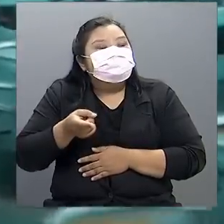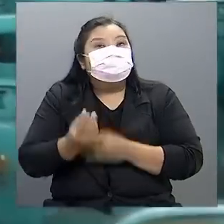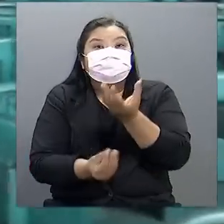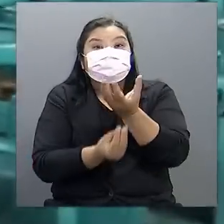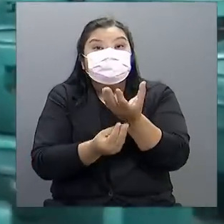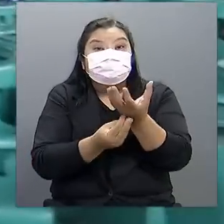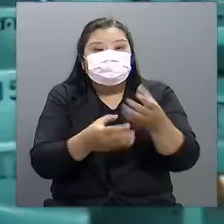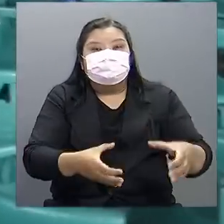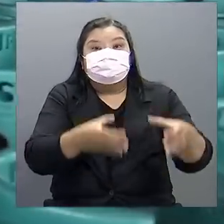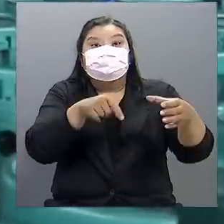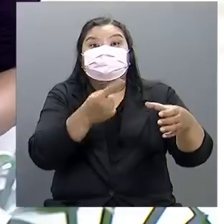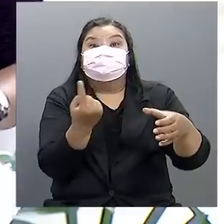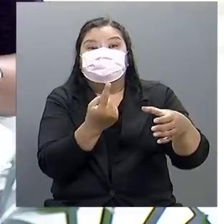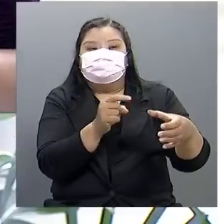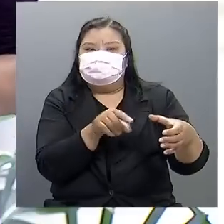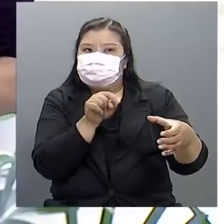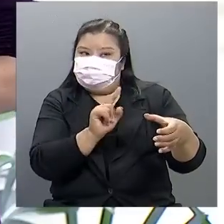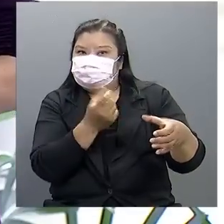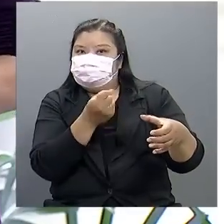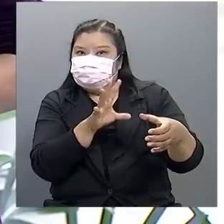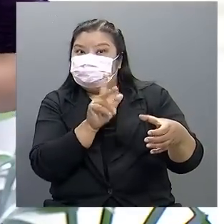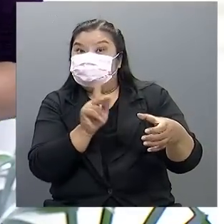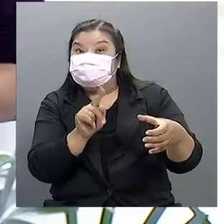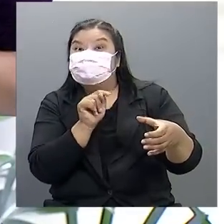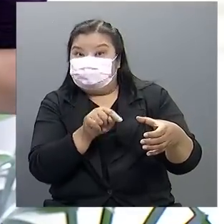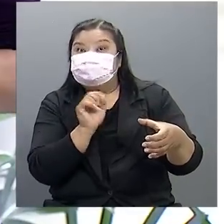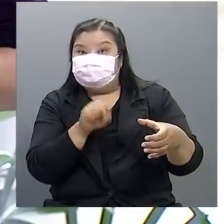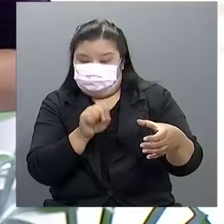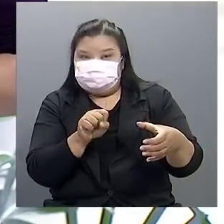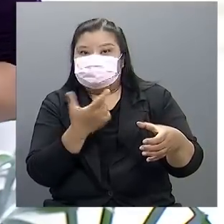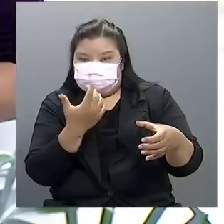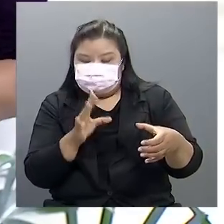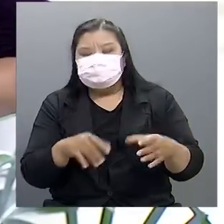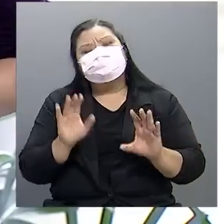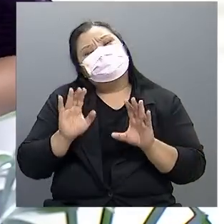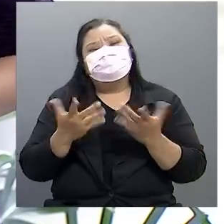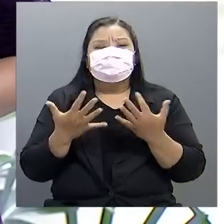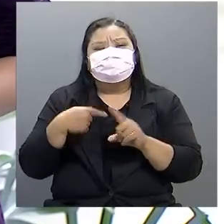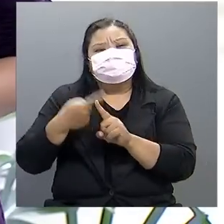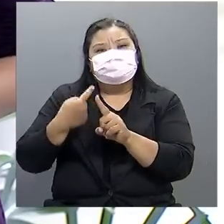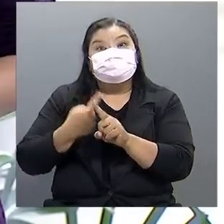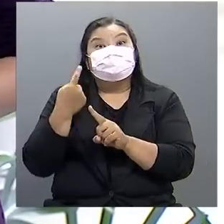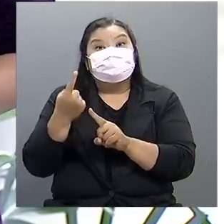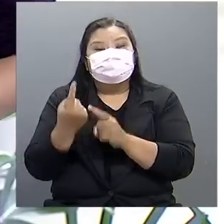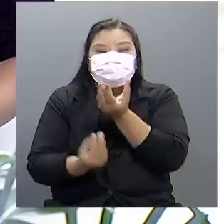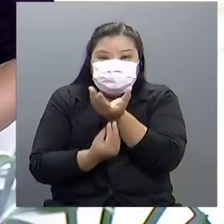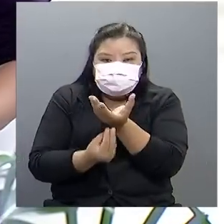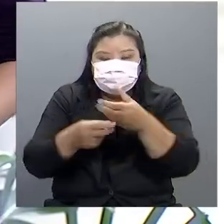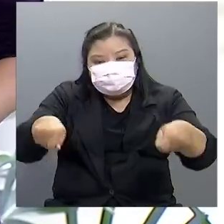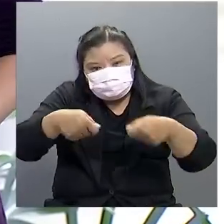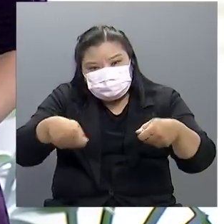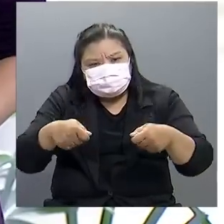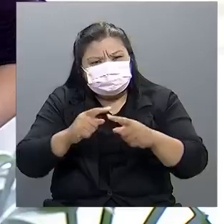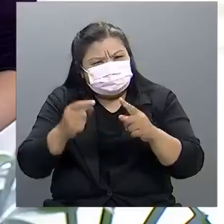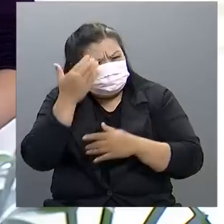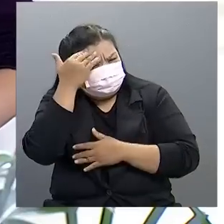-15 กิโลกรัมเคยใช้เด็บประมาณ 1 เดือน เดือนครึ่งอะไรแบบนี้ใช้ไปใช้มาทำไมสบกา